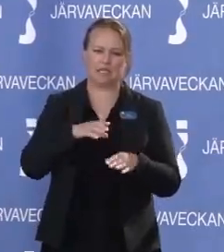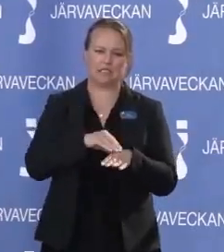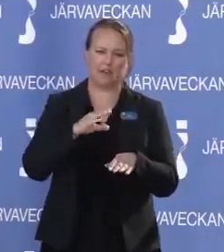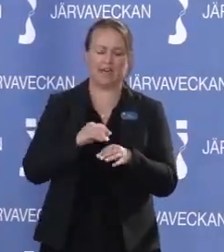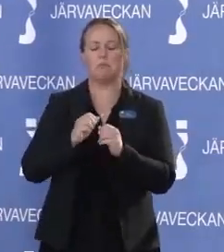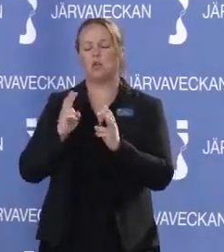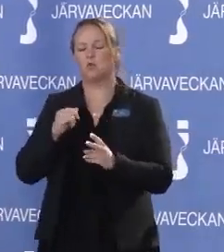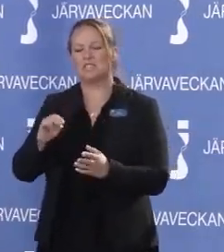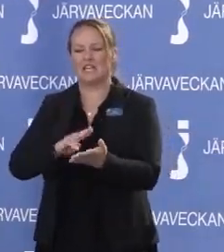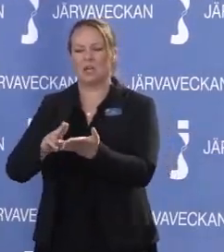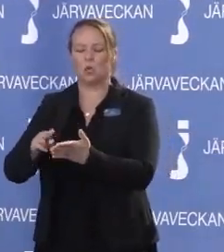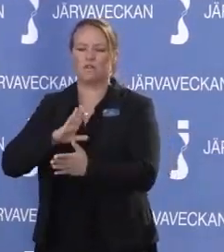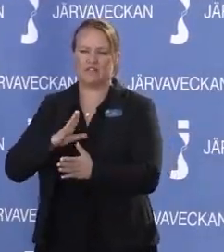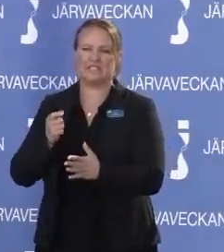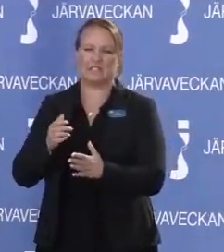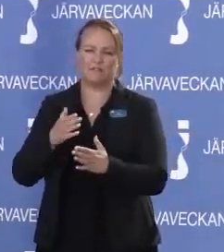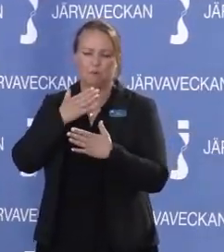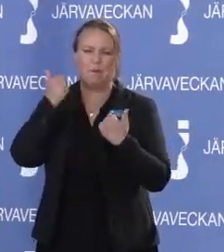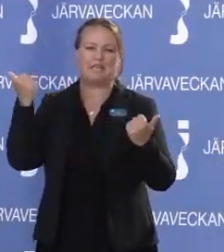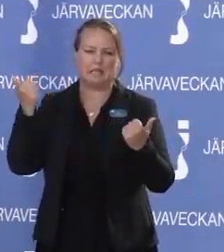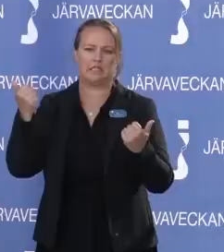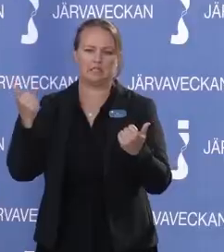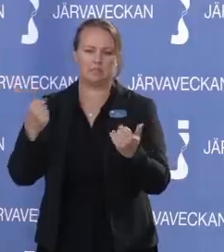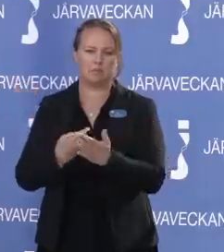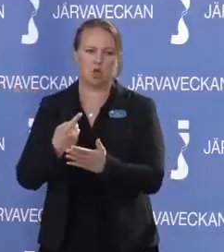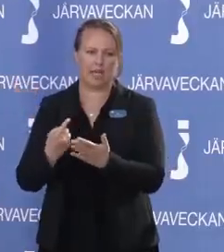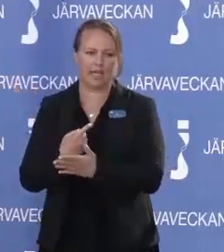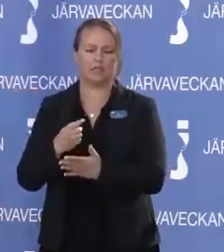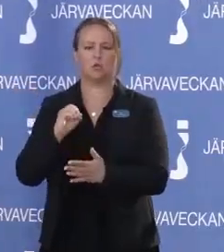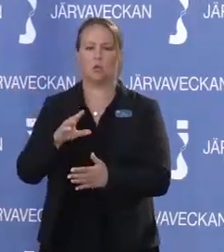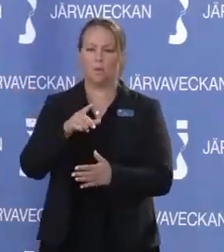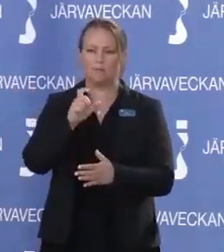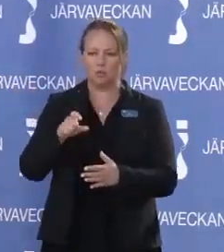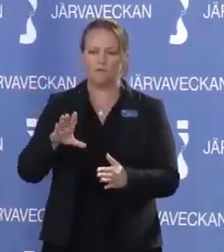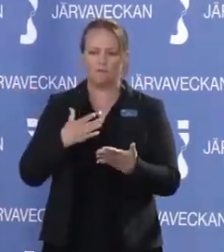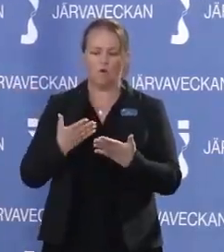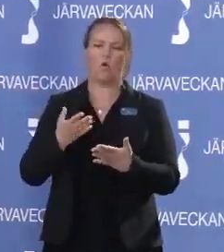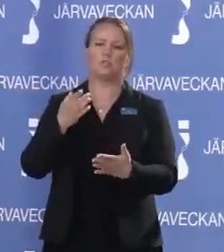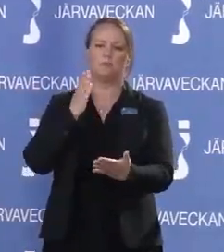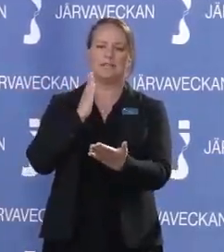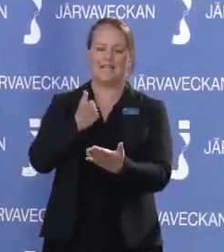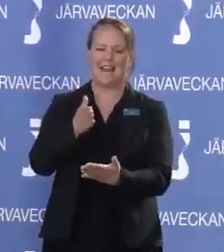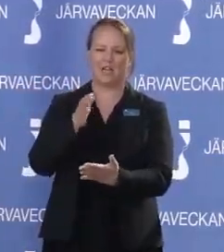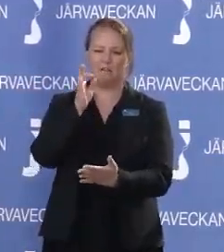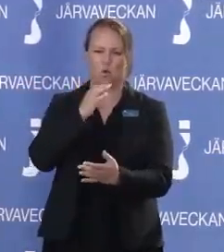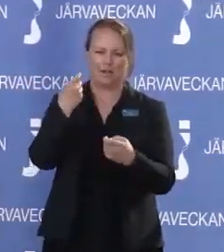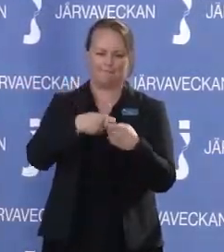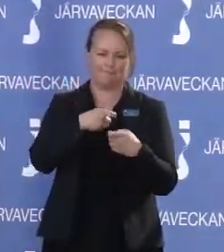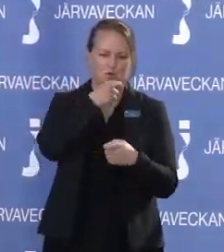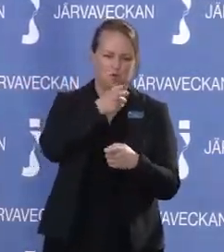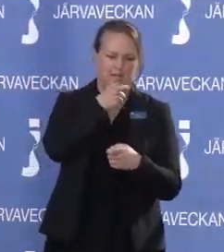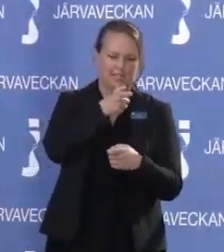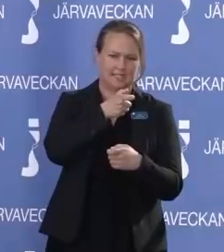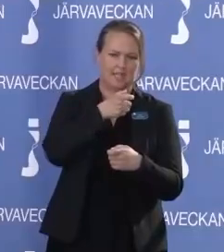i redaktionerna, som jag tror att när folk får en direkt fråga kring det, kring journalisten, så sätter man ljus på